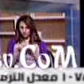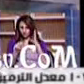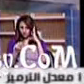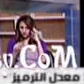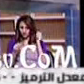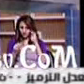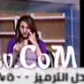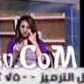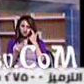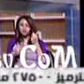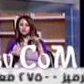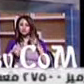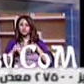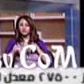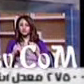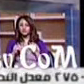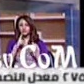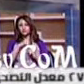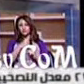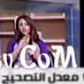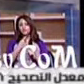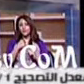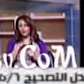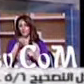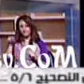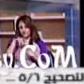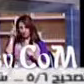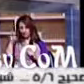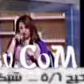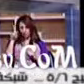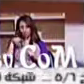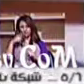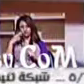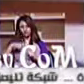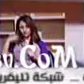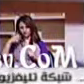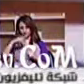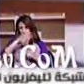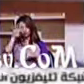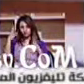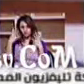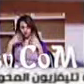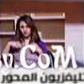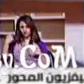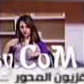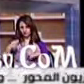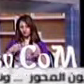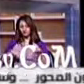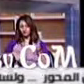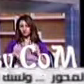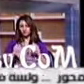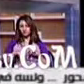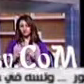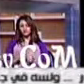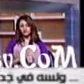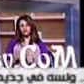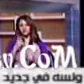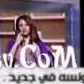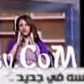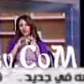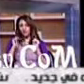شاشه المحور شاشه بقدرها وبعت بيها جدا وبرحب طبعا بكل الناس اللي بيتابعو بيشوفونا النهارده انا برحب جدا بيكي وبرحب